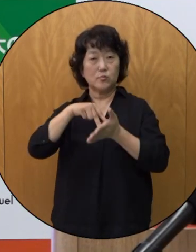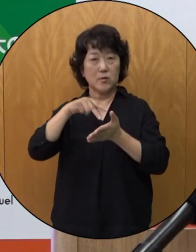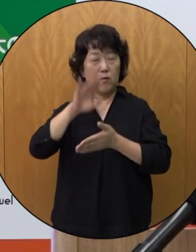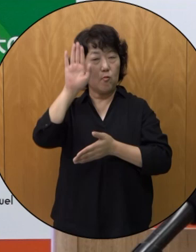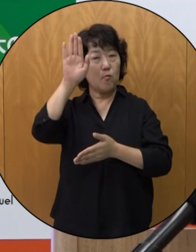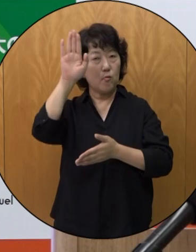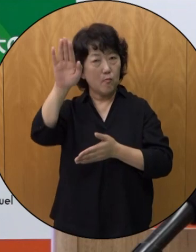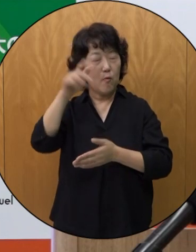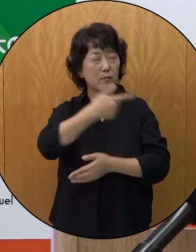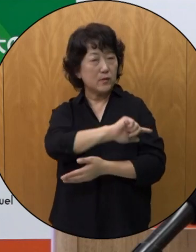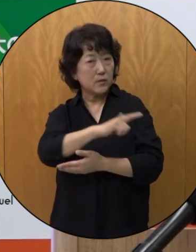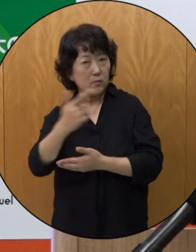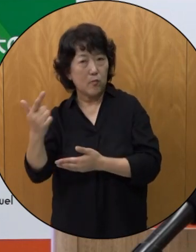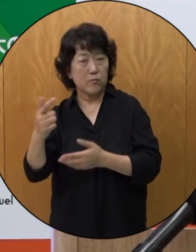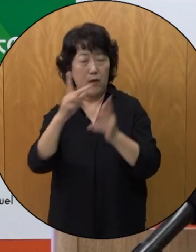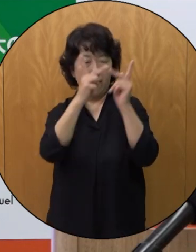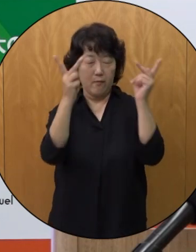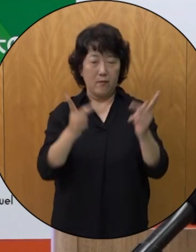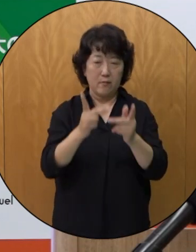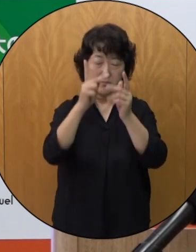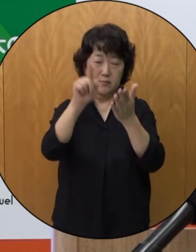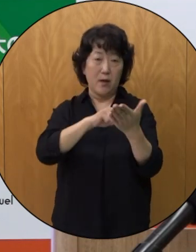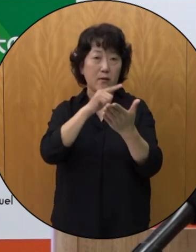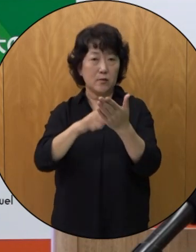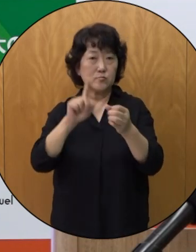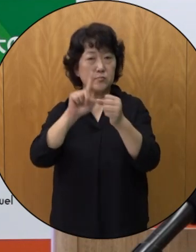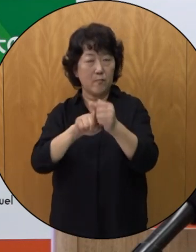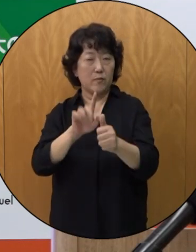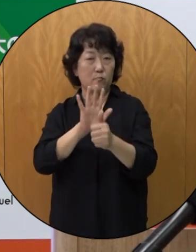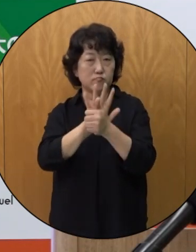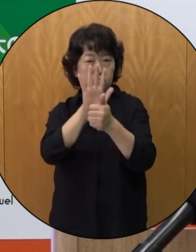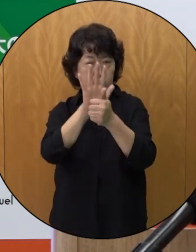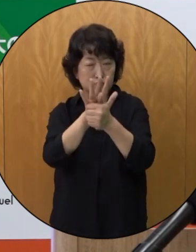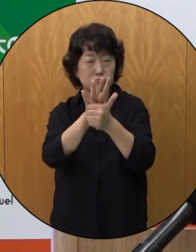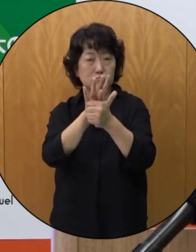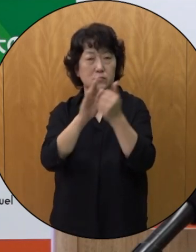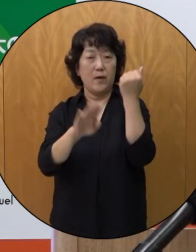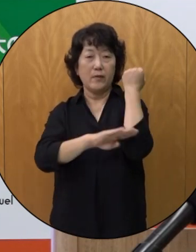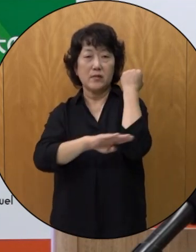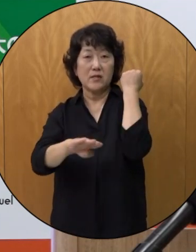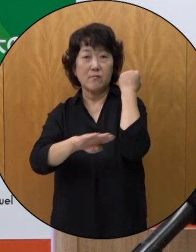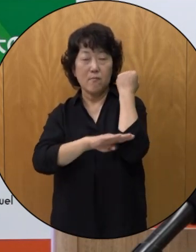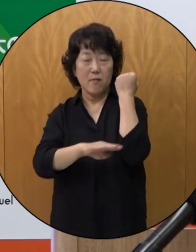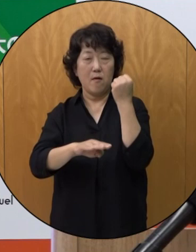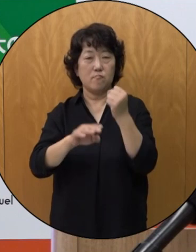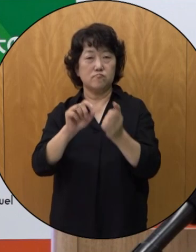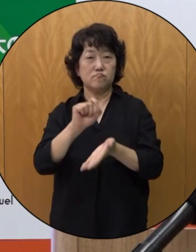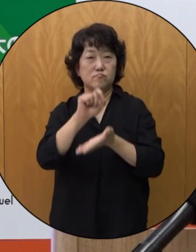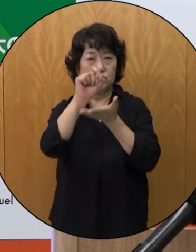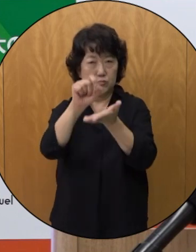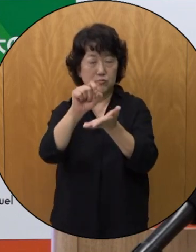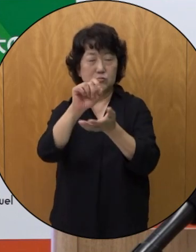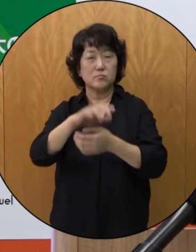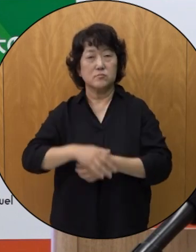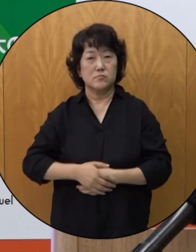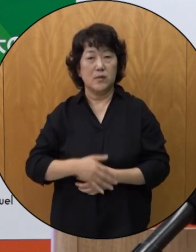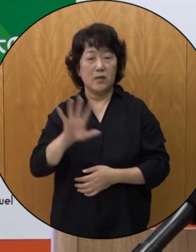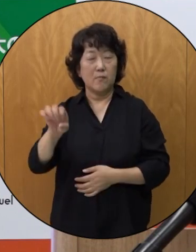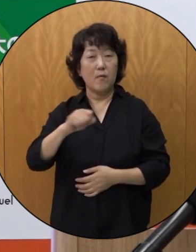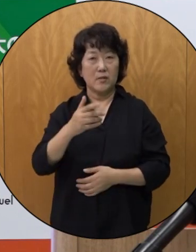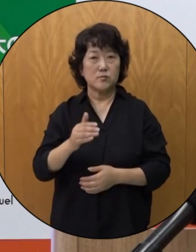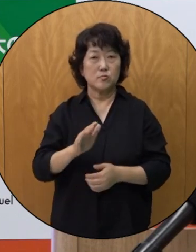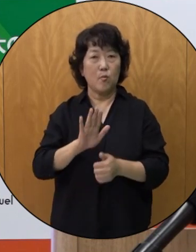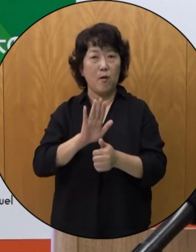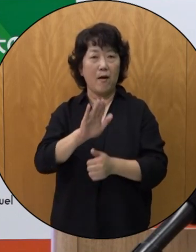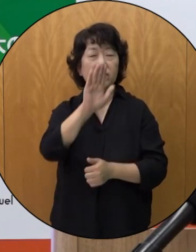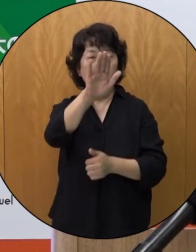さまざまな課題を解決する ICT ソリューションを提案するなどを通じまして、今治市の発展に魅力ながら尽くしてまい